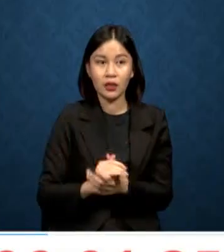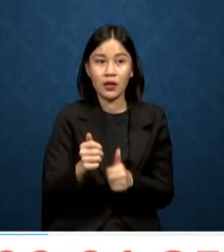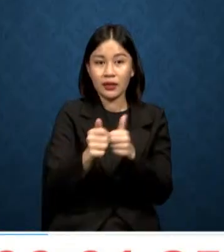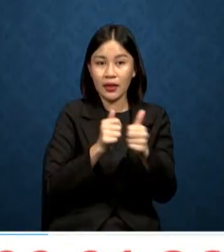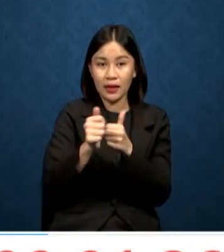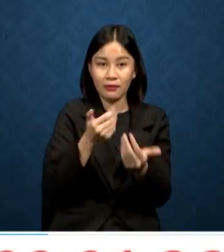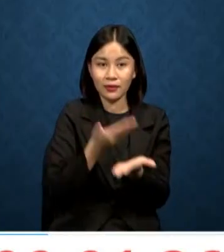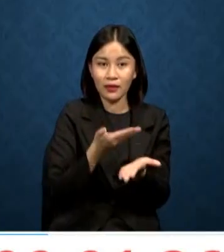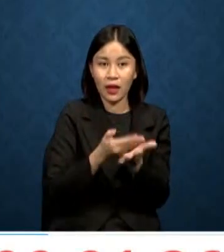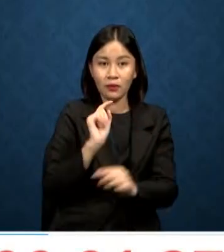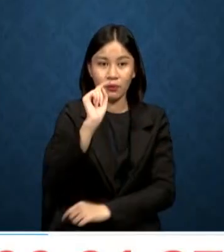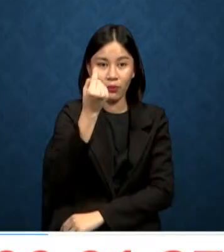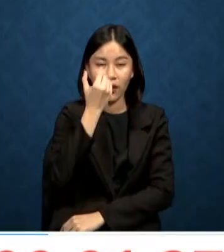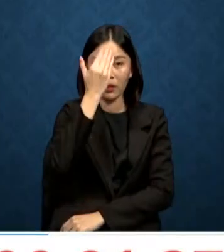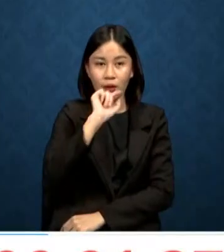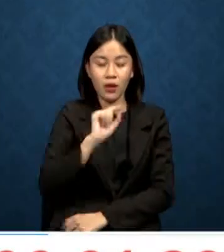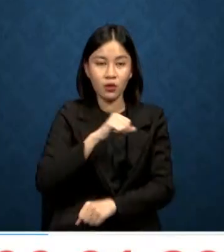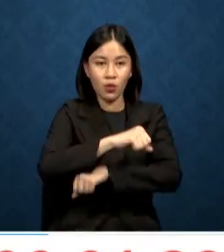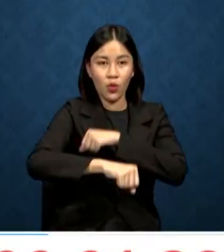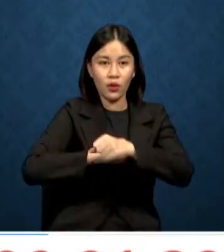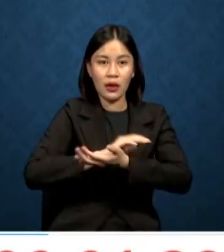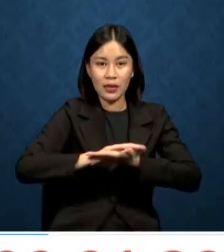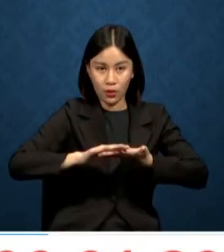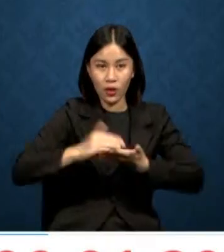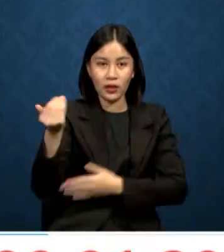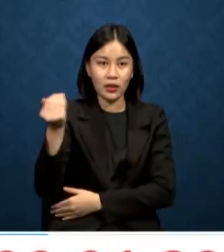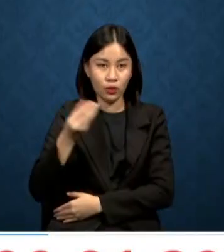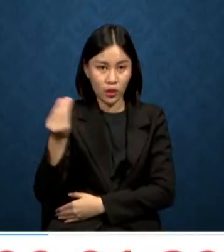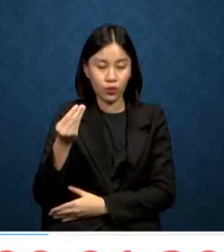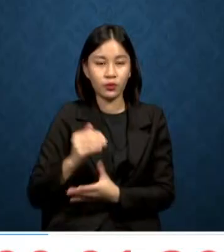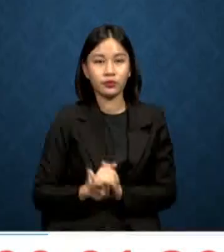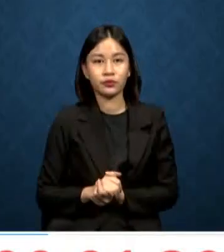ราคาใหม่นะครับเพื่อให้เกิดการก่อสร้างให้เสร็จได้เร็วที่สุดนะครับ